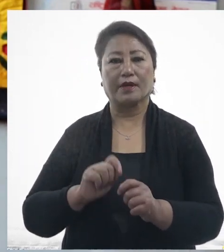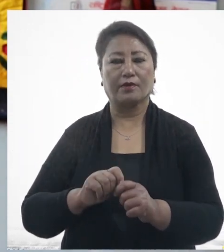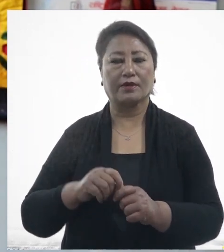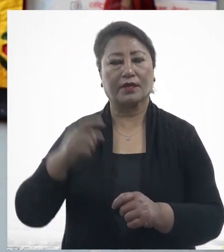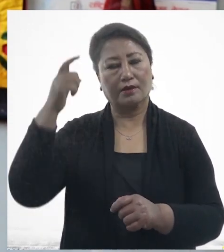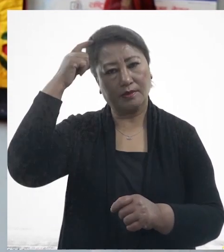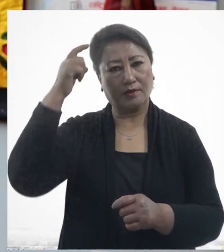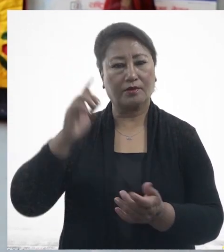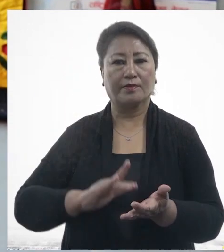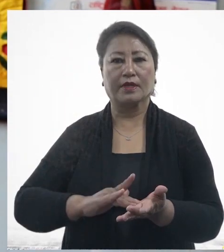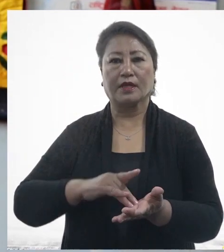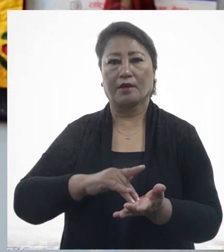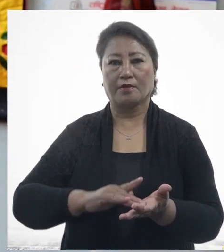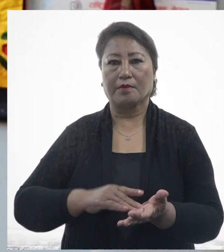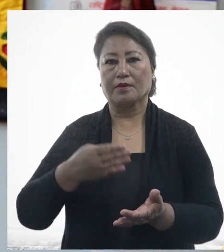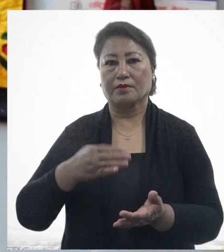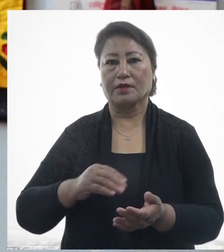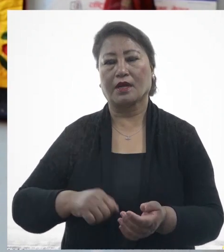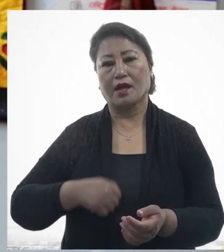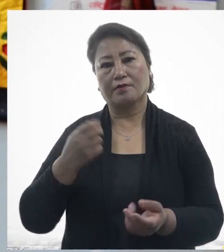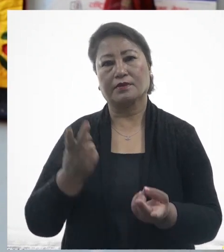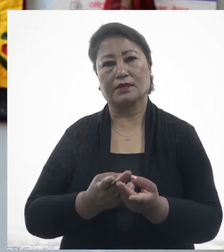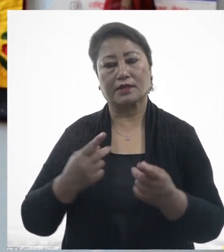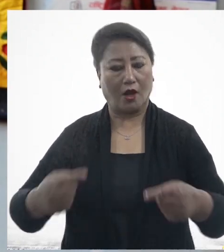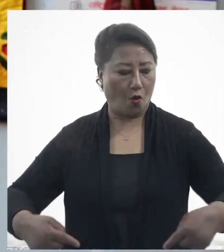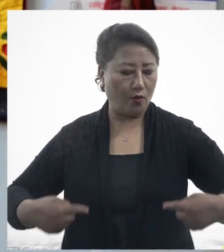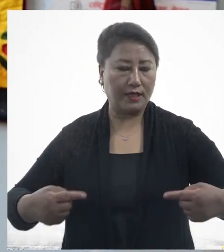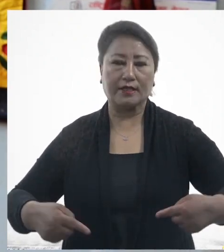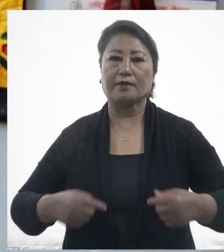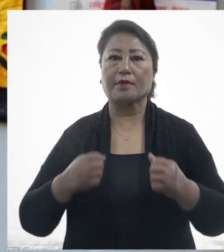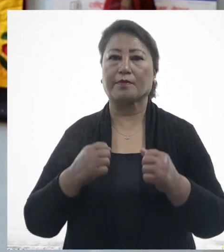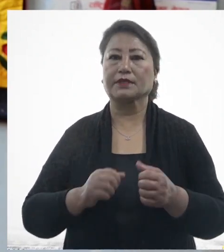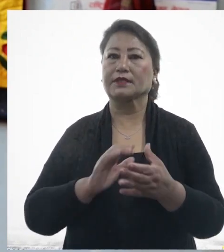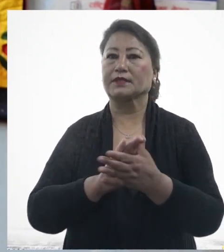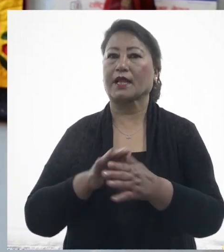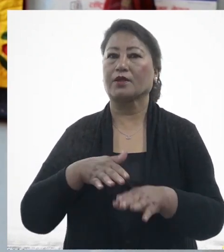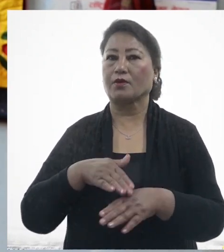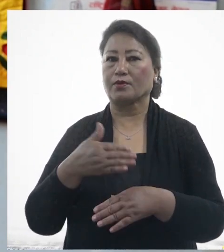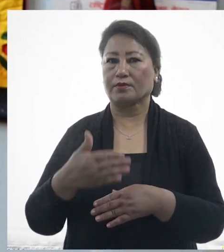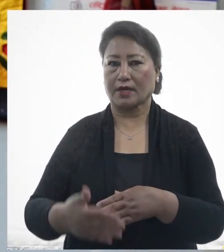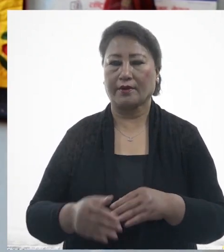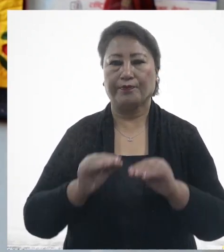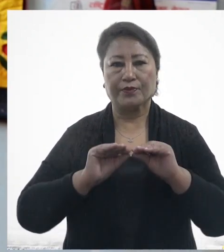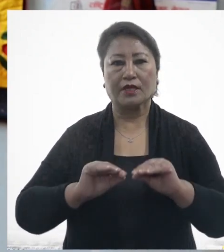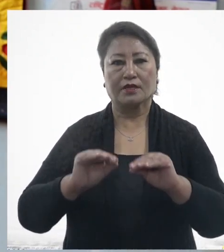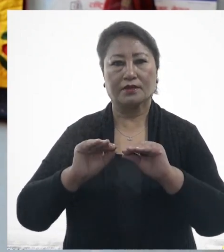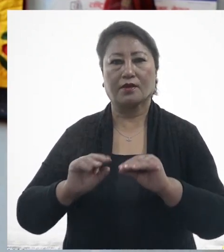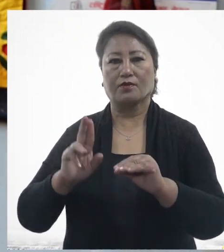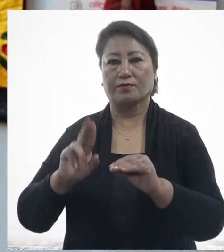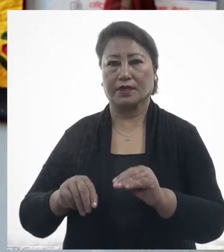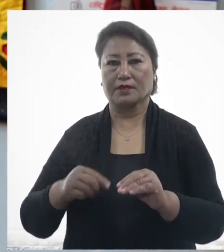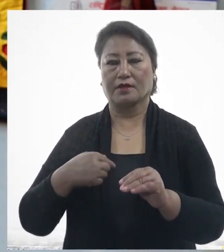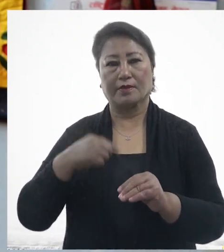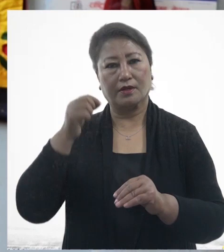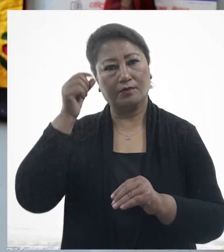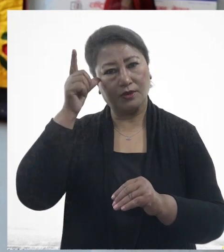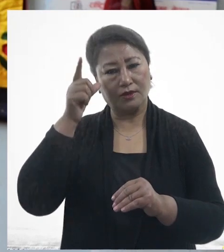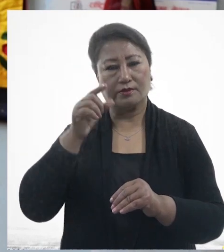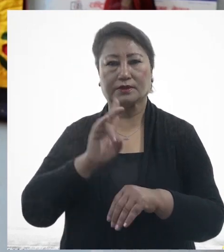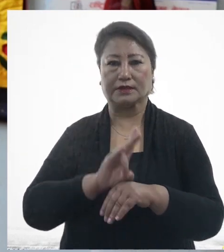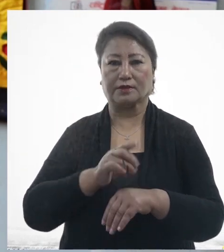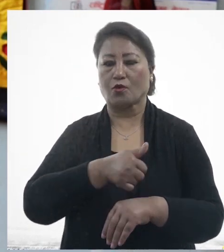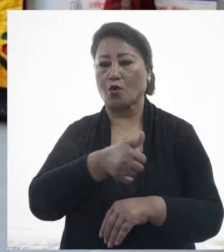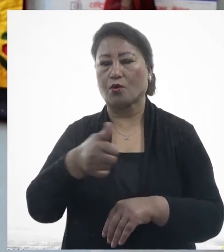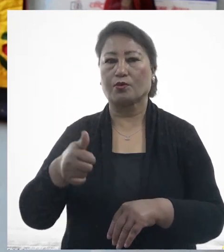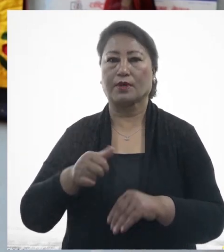थेरापी पनि हुने रहेछ होइन आफू जस्तै हुलचेरमा बस्ने साथीहरूले चाहिँ अब चाहिँ सिकाउनु पर्छ मैले आफूले जानेको सिप चाहिँ म